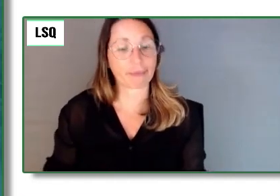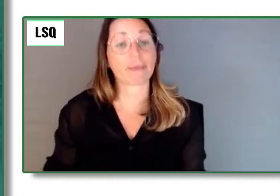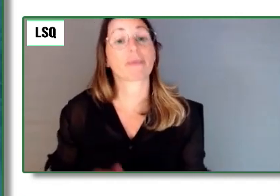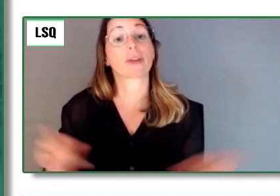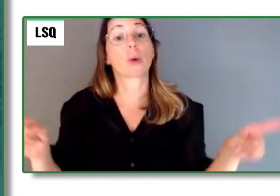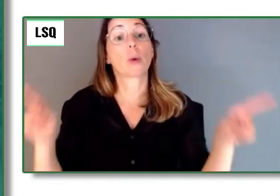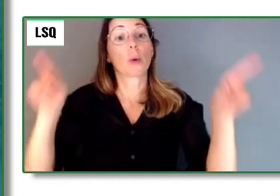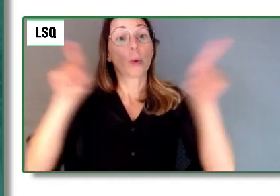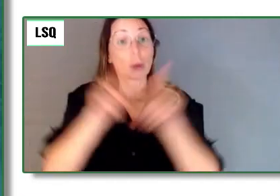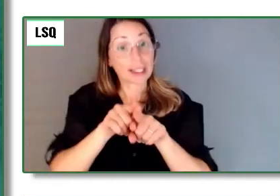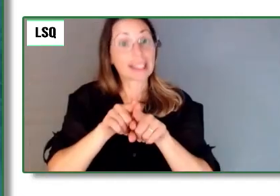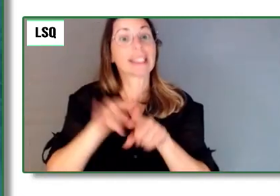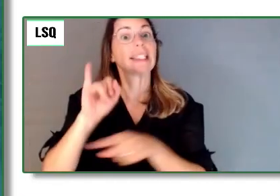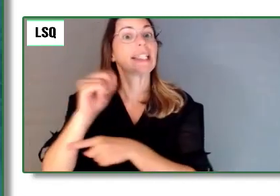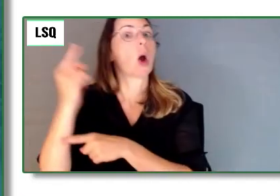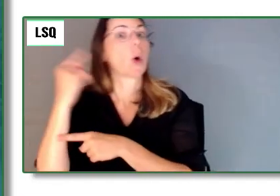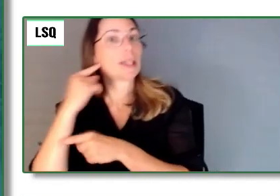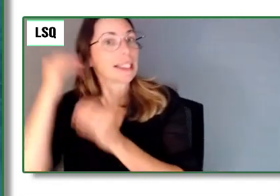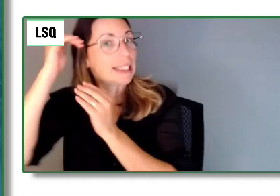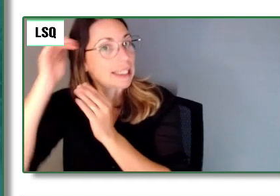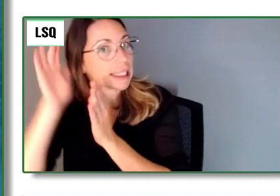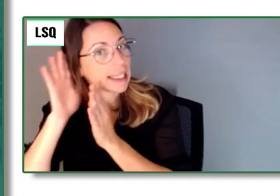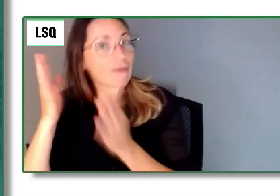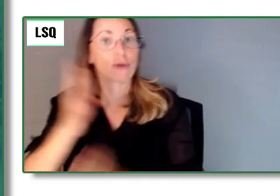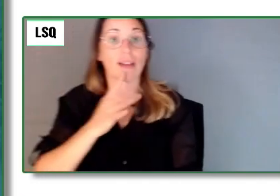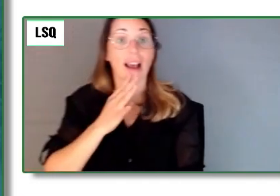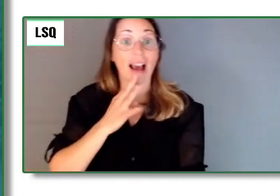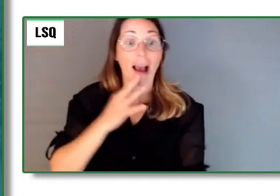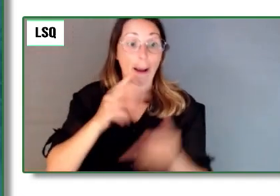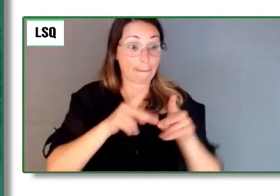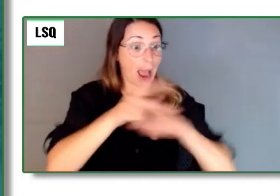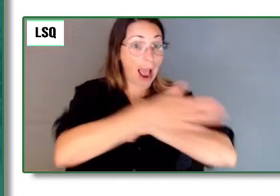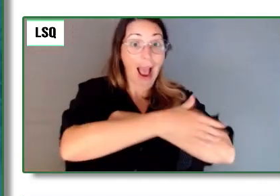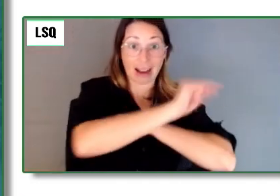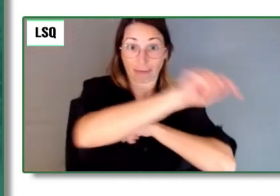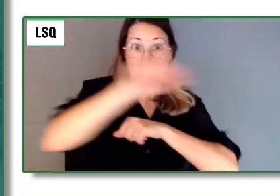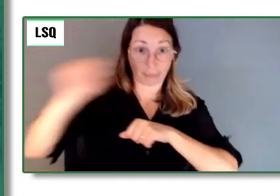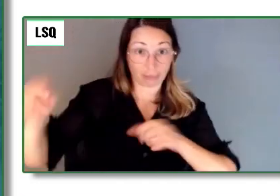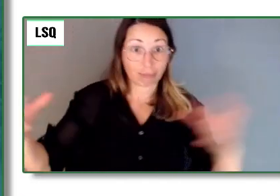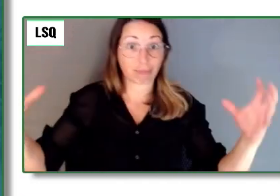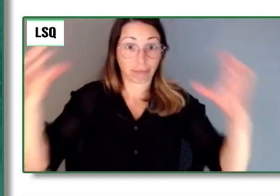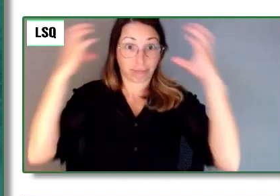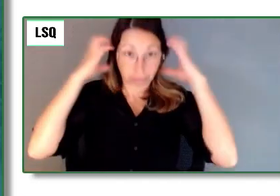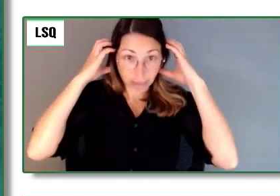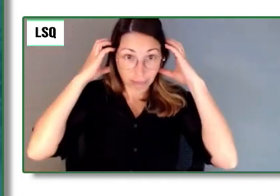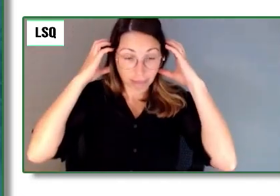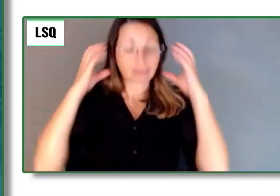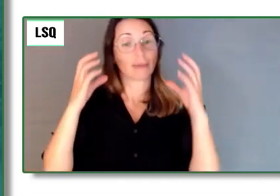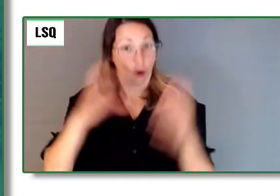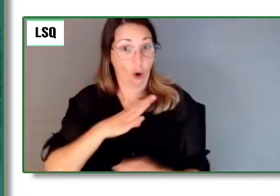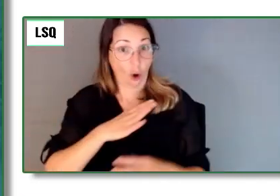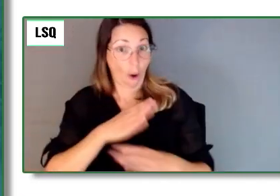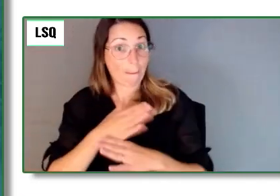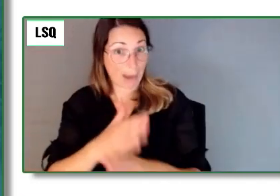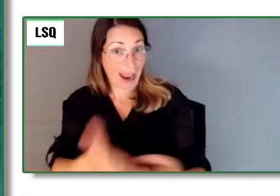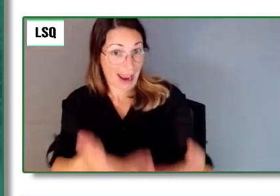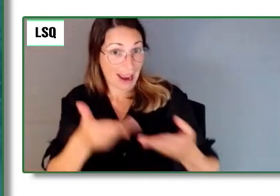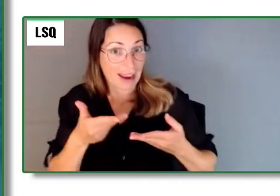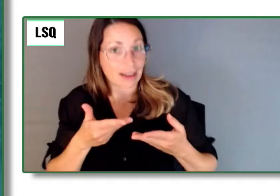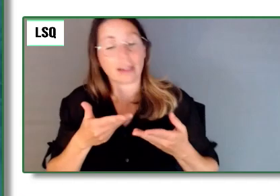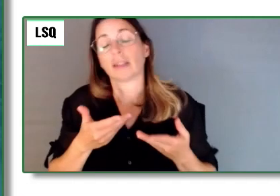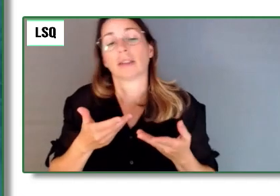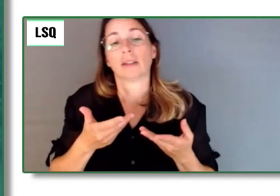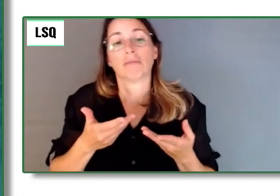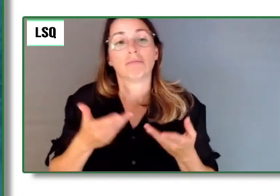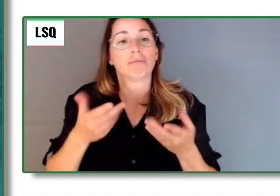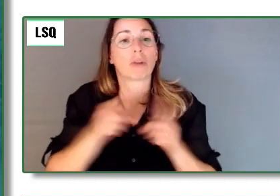voix, c'est des données déclenchées par GPS. Vous indiquez les numéros et ça vous dit ce que vous êtes en train de regarder.